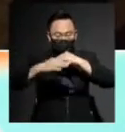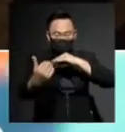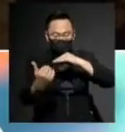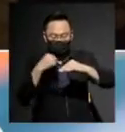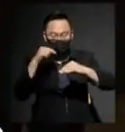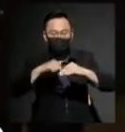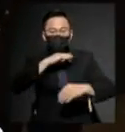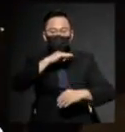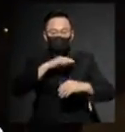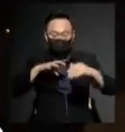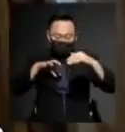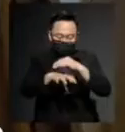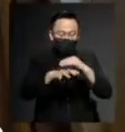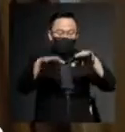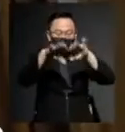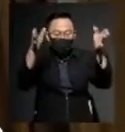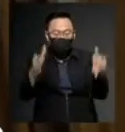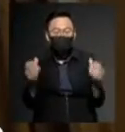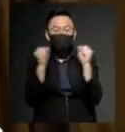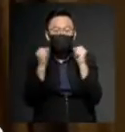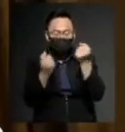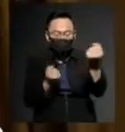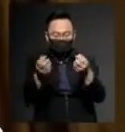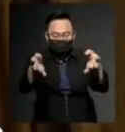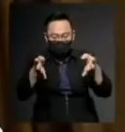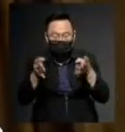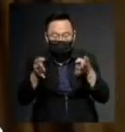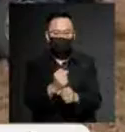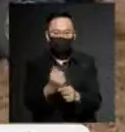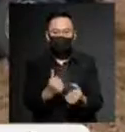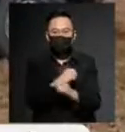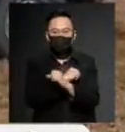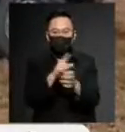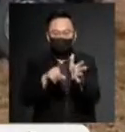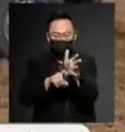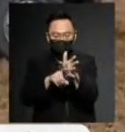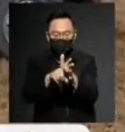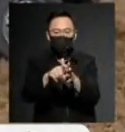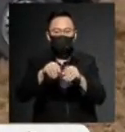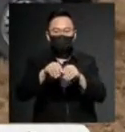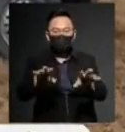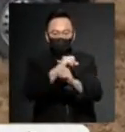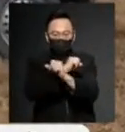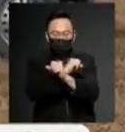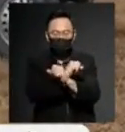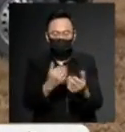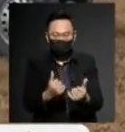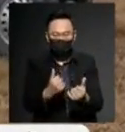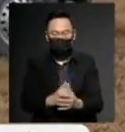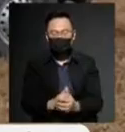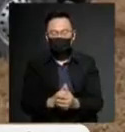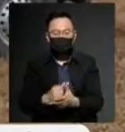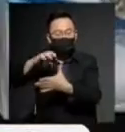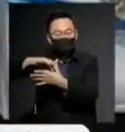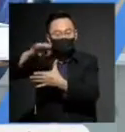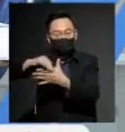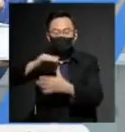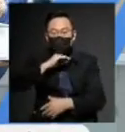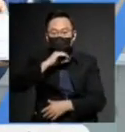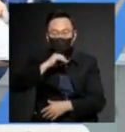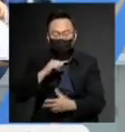ถื่อนเต็มคอนเทนเนอร์แบบนี้ค่ะที่คุณผู้ชมเห็นในตู้คอนเทนเนอร์โรคต่อไปค่ะคือเราไม่แน่ใจนะคะว่า